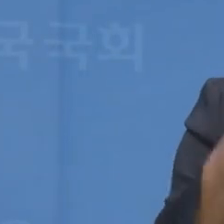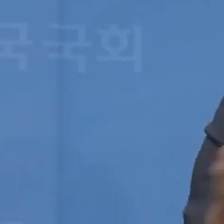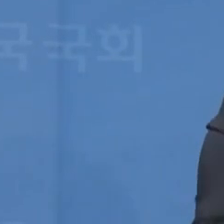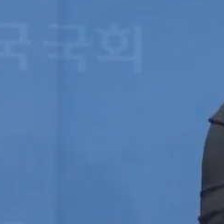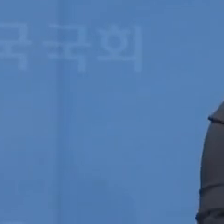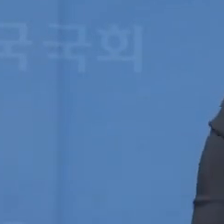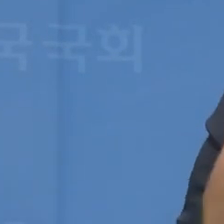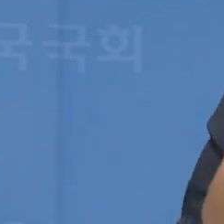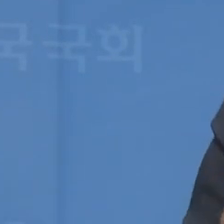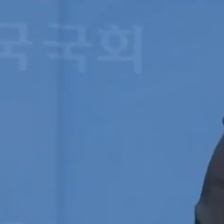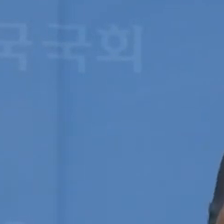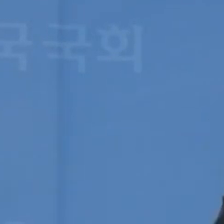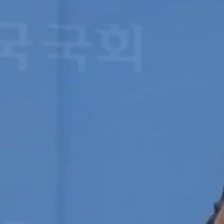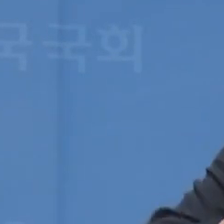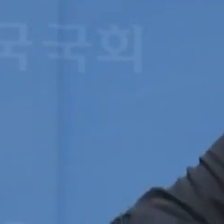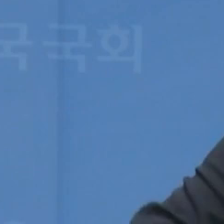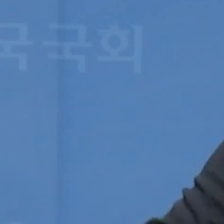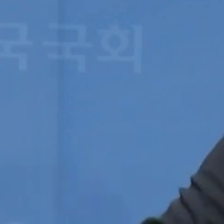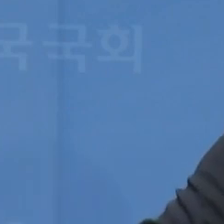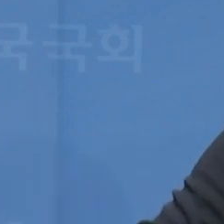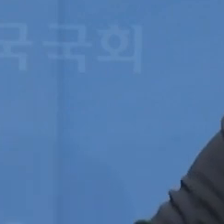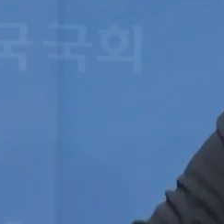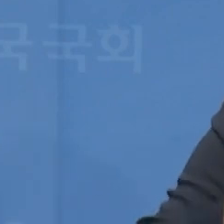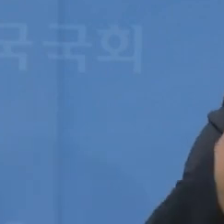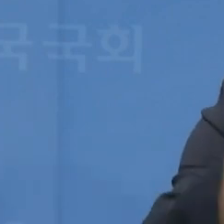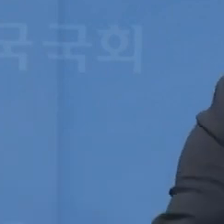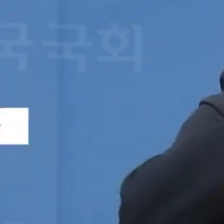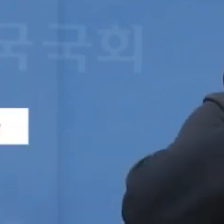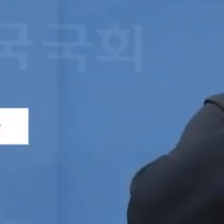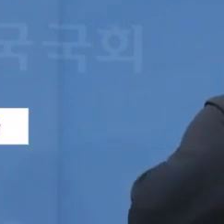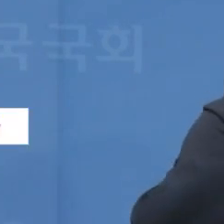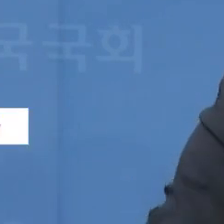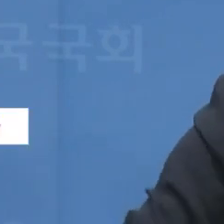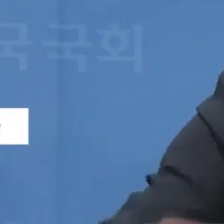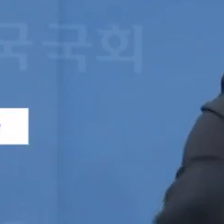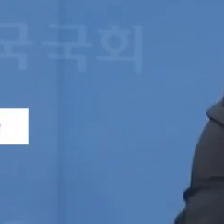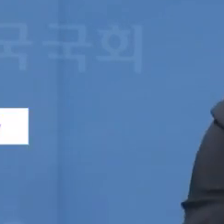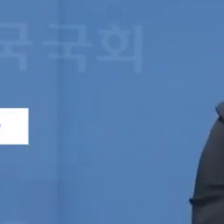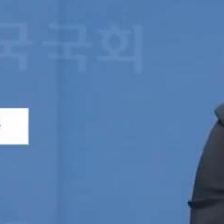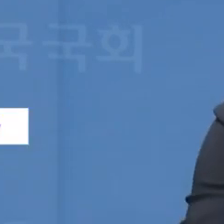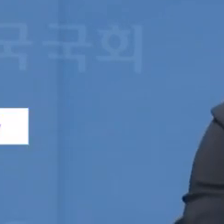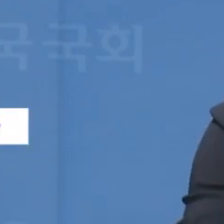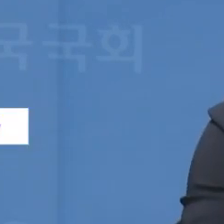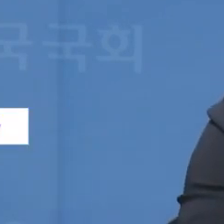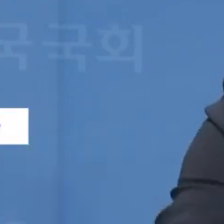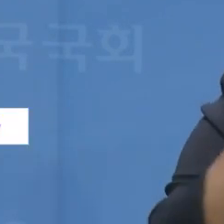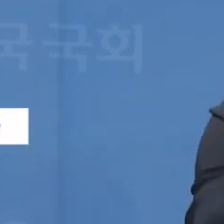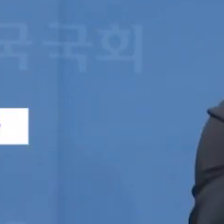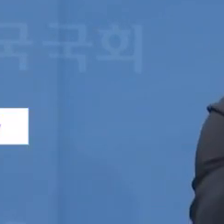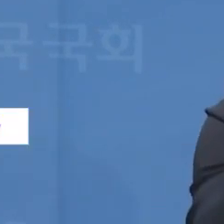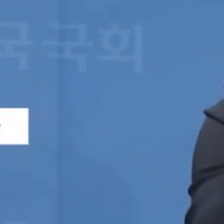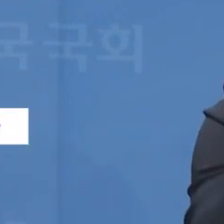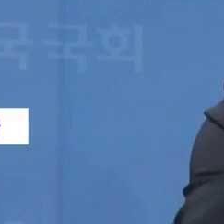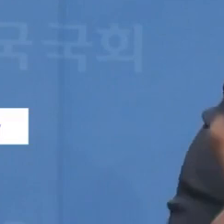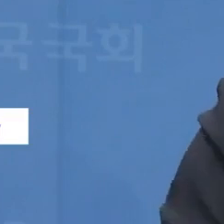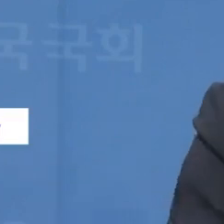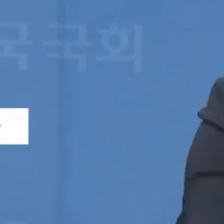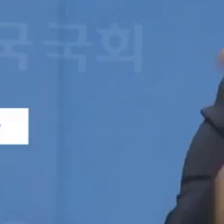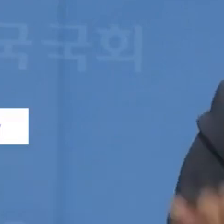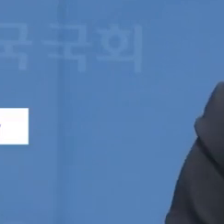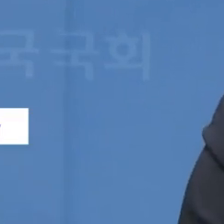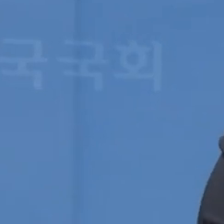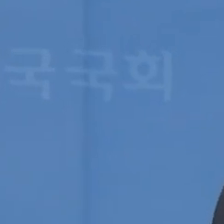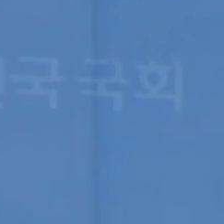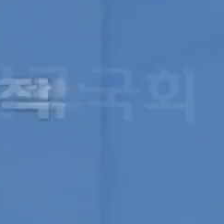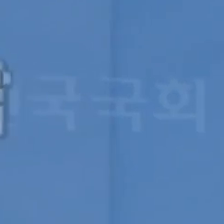어떻습니까? 여당이 스스로 잘못을 반성하고 우리에게 주어진 181일에는 어떤 색을 칠할 수